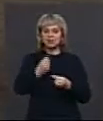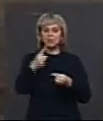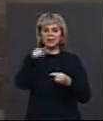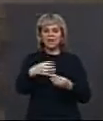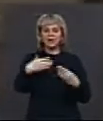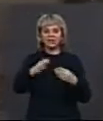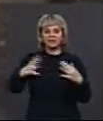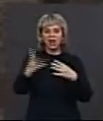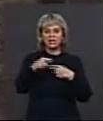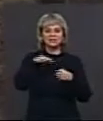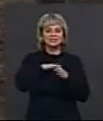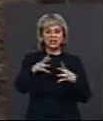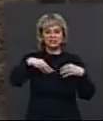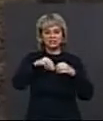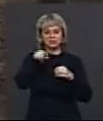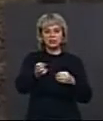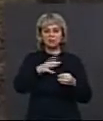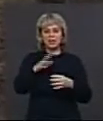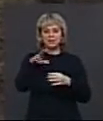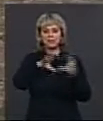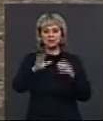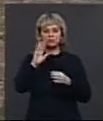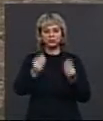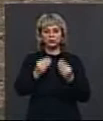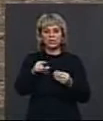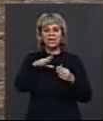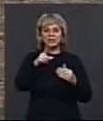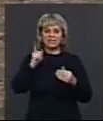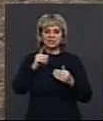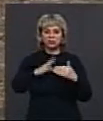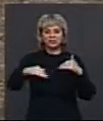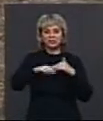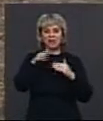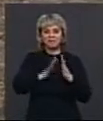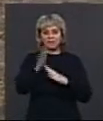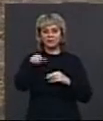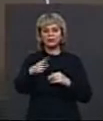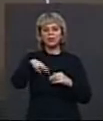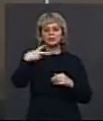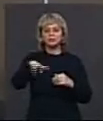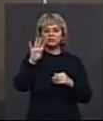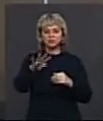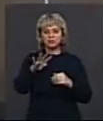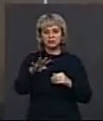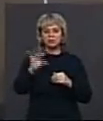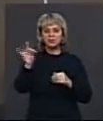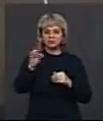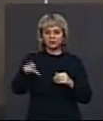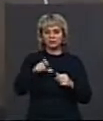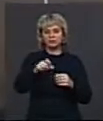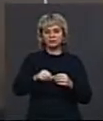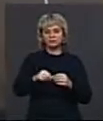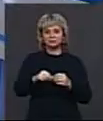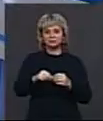появится открытый вольер для целого семейства. Белые медведи будут играть еще и на зеленой траве. Евгения Слинкина, Руслан Хамчиев, Дон 24,